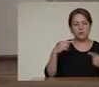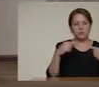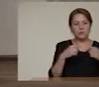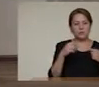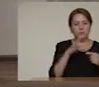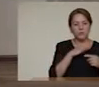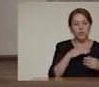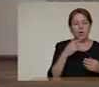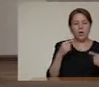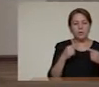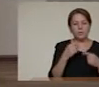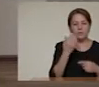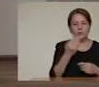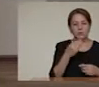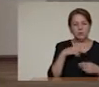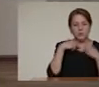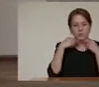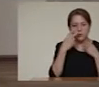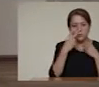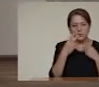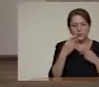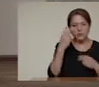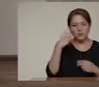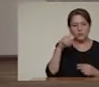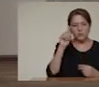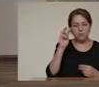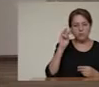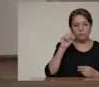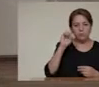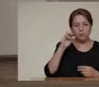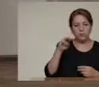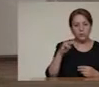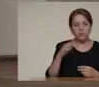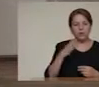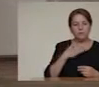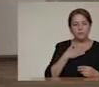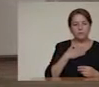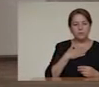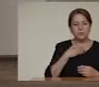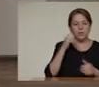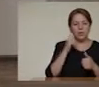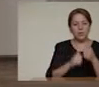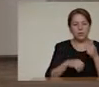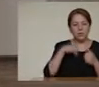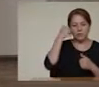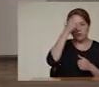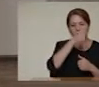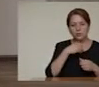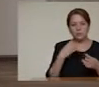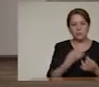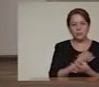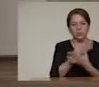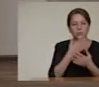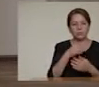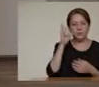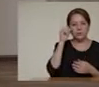siz e'tibor bersangiz, bu teng kunlik 21 mart bu biz har yili nishonlaydigan bayramimiz sanasiga to'g'ri